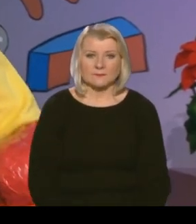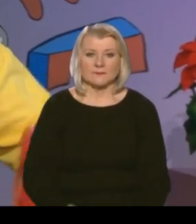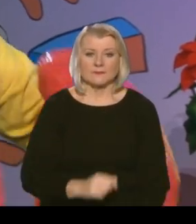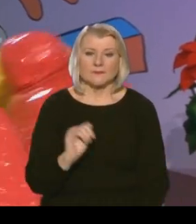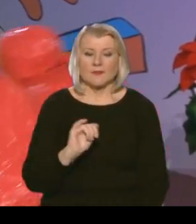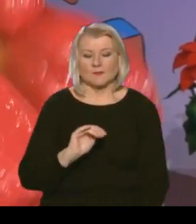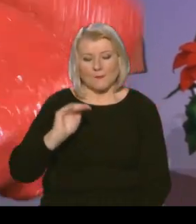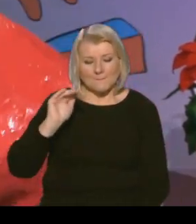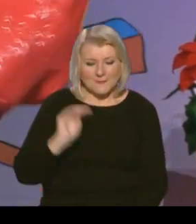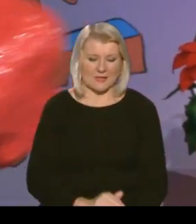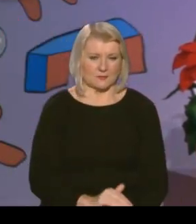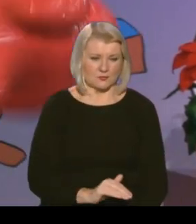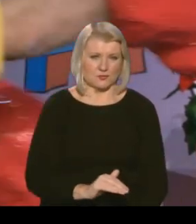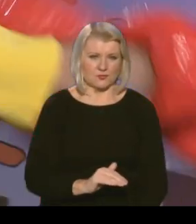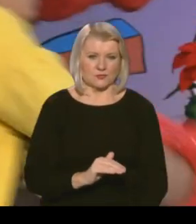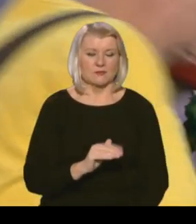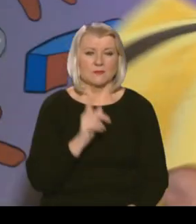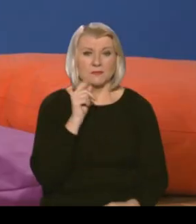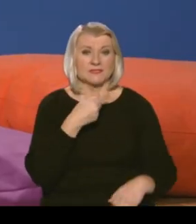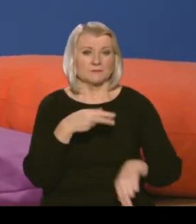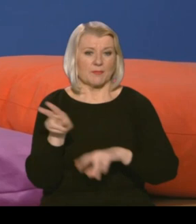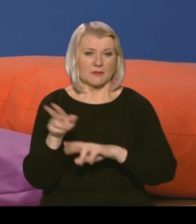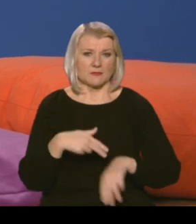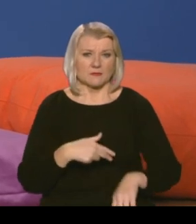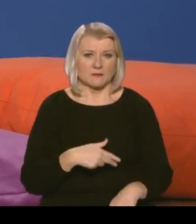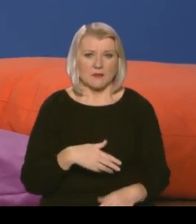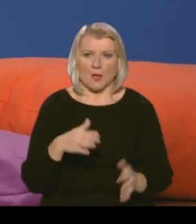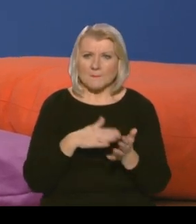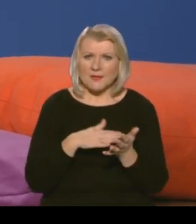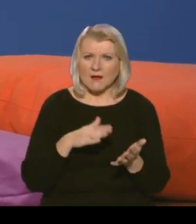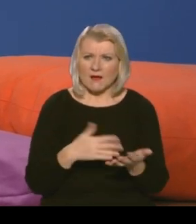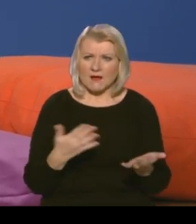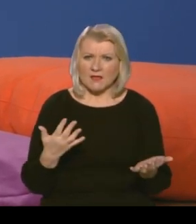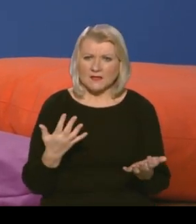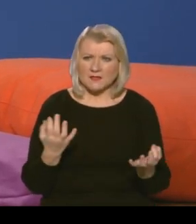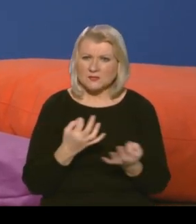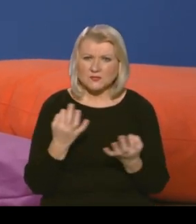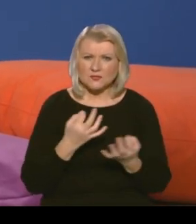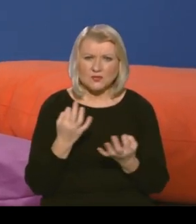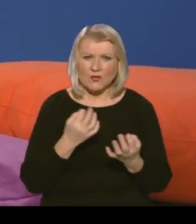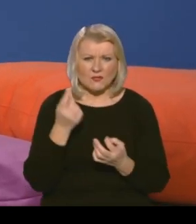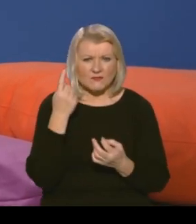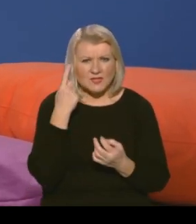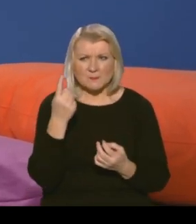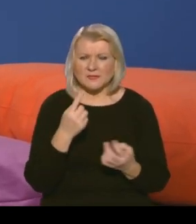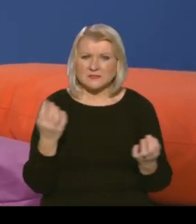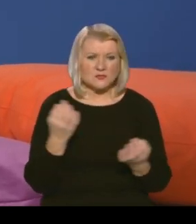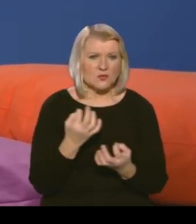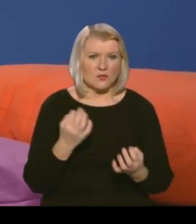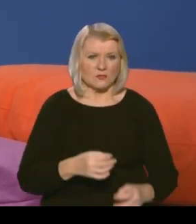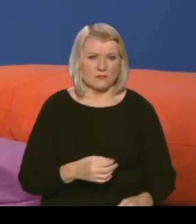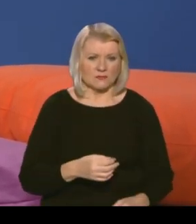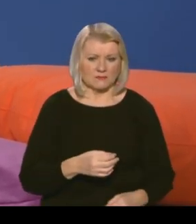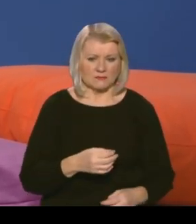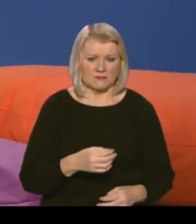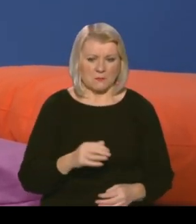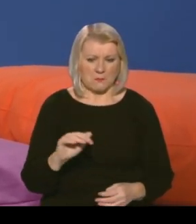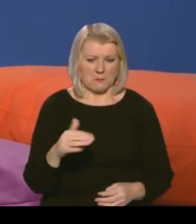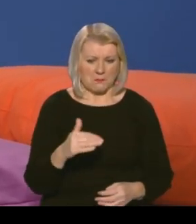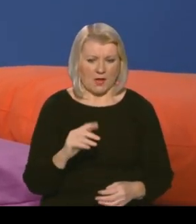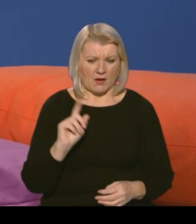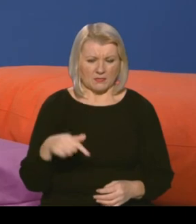daleko menším, hned jsem zpátky. Počkej, Michale, co jsi to vymyslel? Někdo menší než jsem